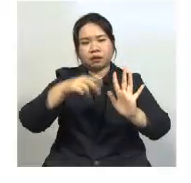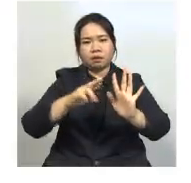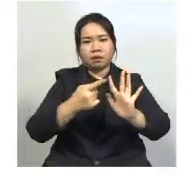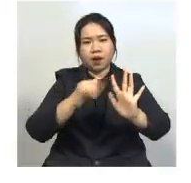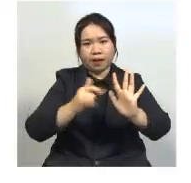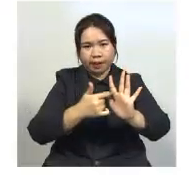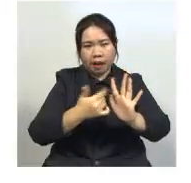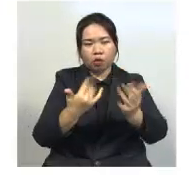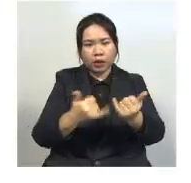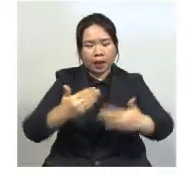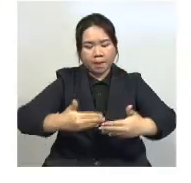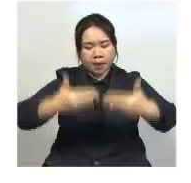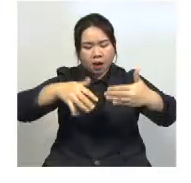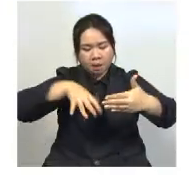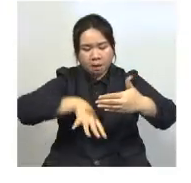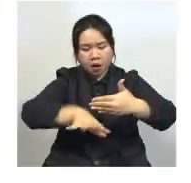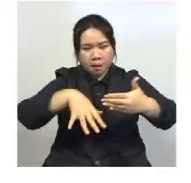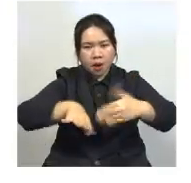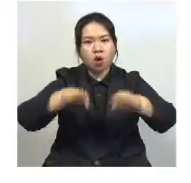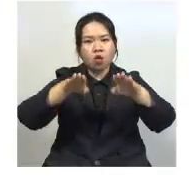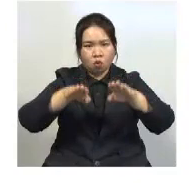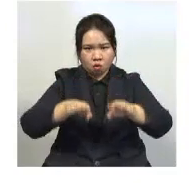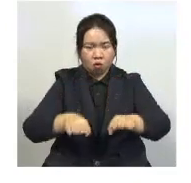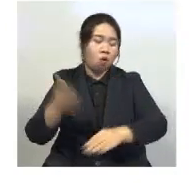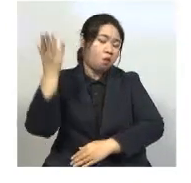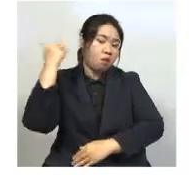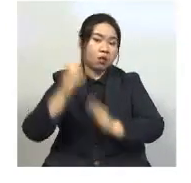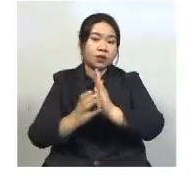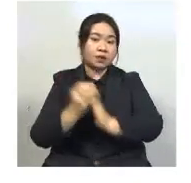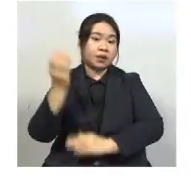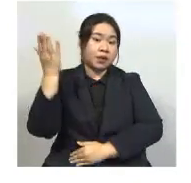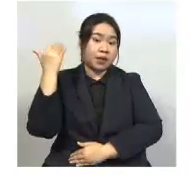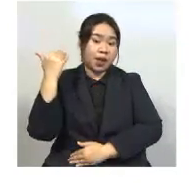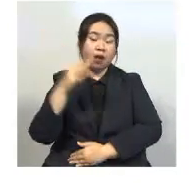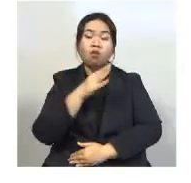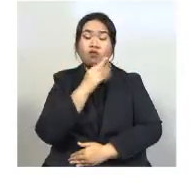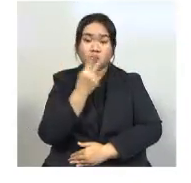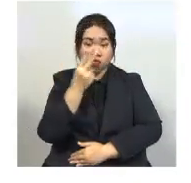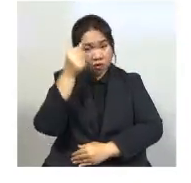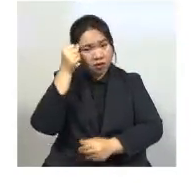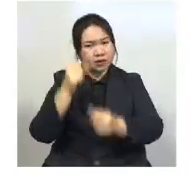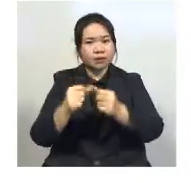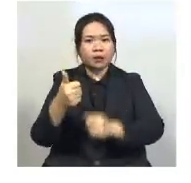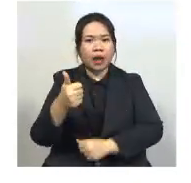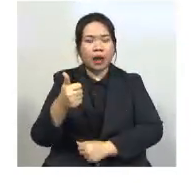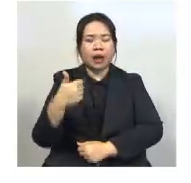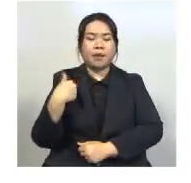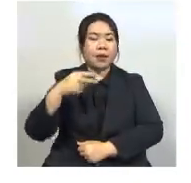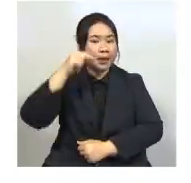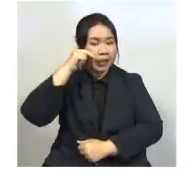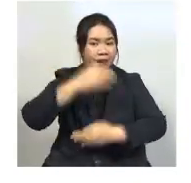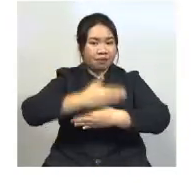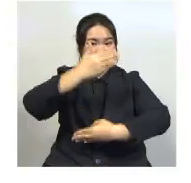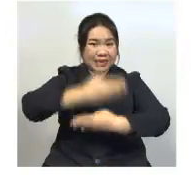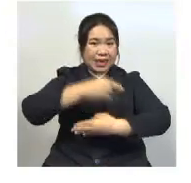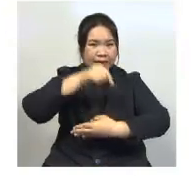ดการระบายน้ำแบบขั้นบันไดค่ะจากเดิมช่วงสัปดาห์ที่ผ่านมาถ้าเกิดคุณผู้ชมจำกันได้นะคะน้ำจากเขื่อนเจ้าพระ